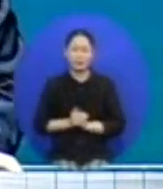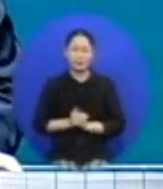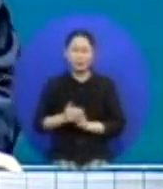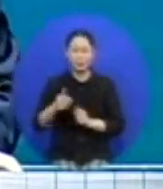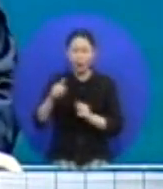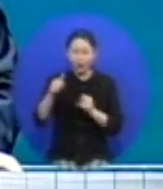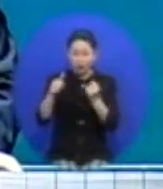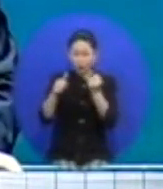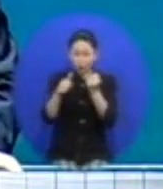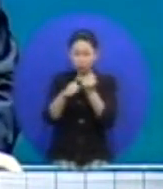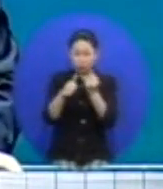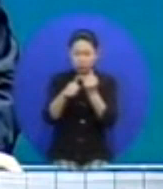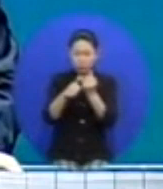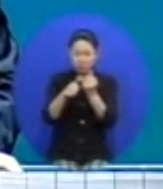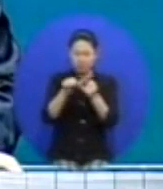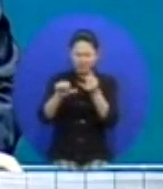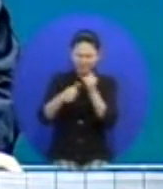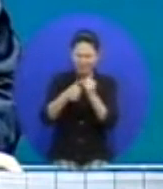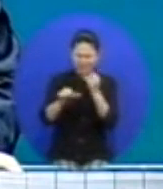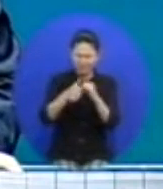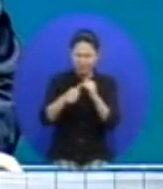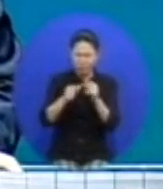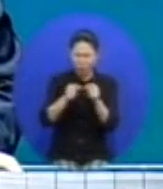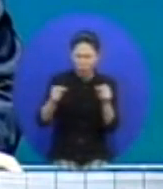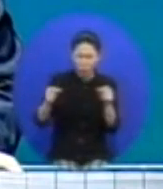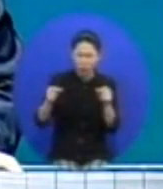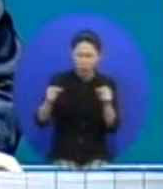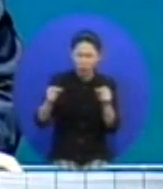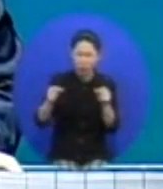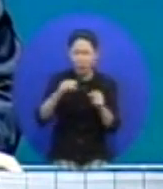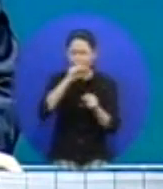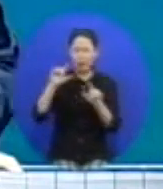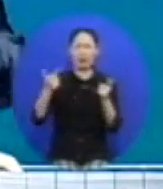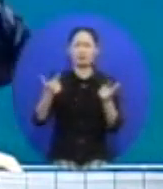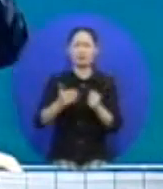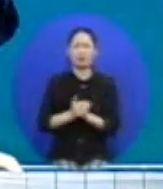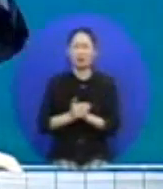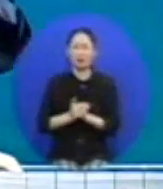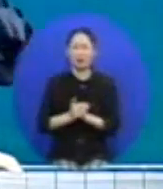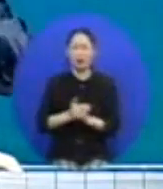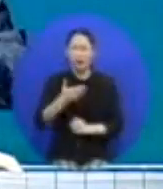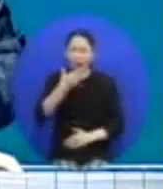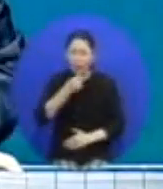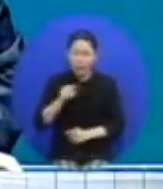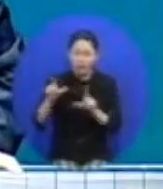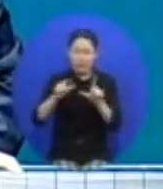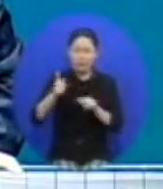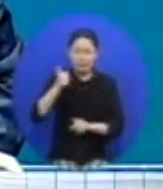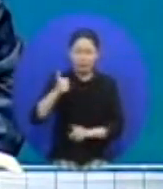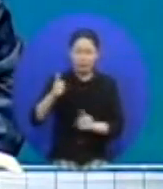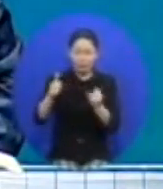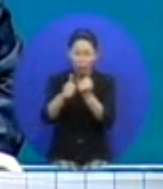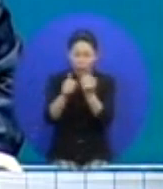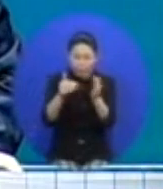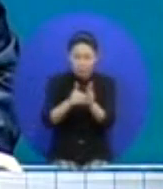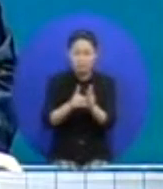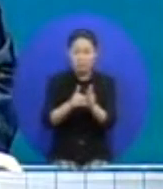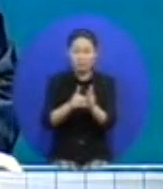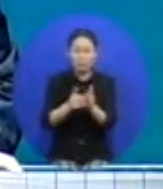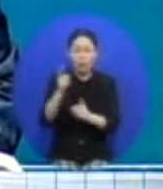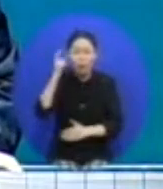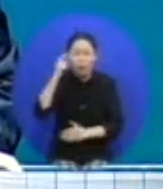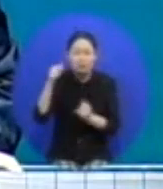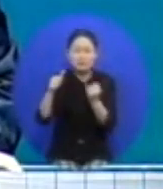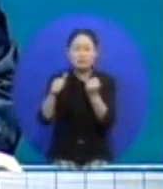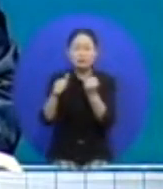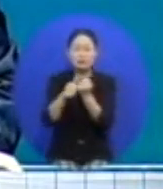부부싸움 올해 하는거 여러분 절대 정상이 아닙니다 그렇게 행복하게 살자고 결혼한 거 아닙니까 그런데 왜